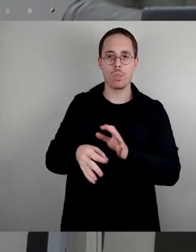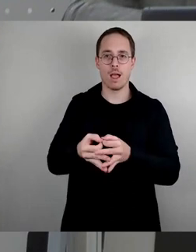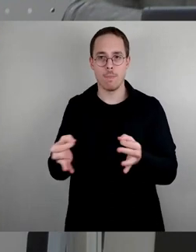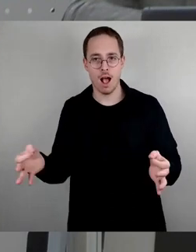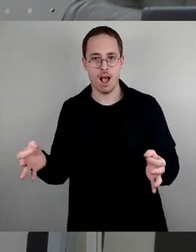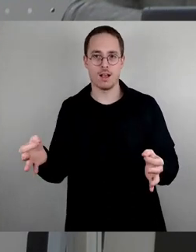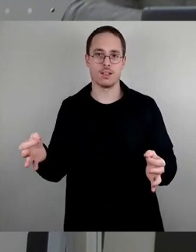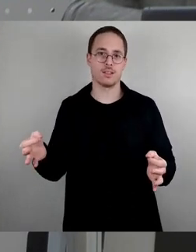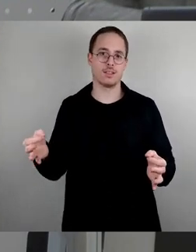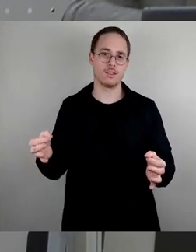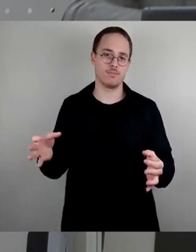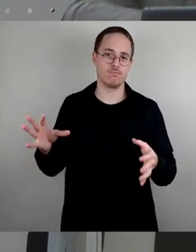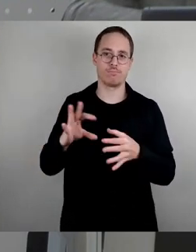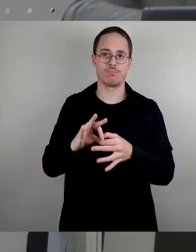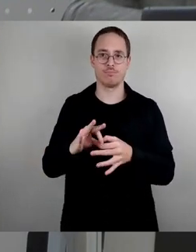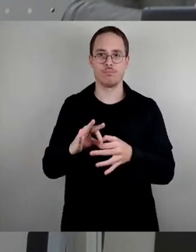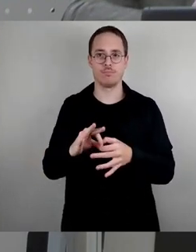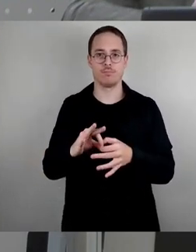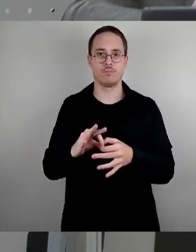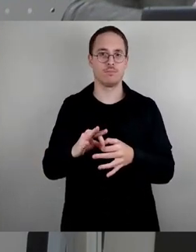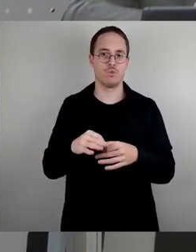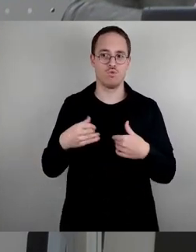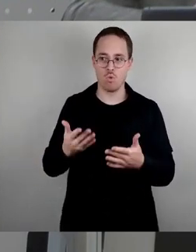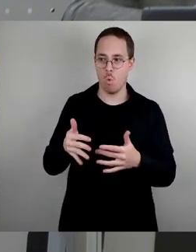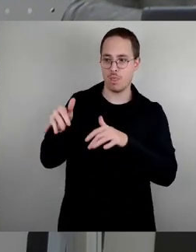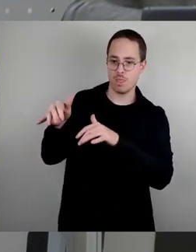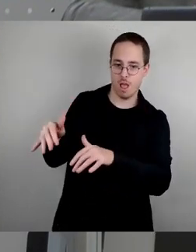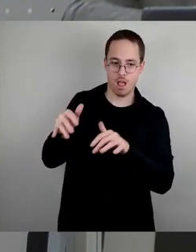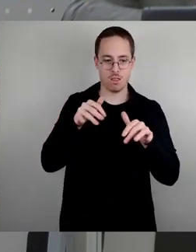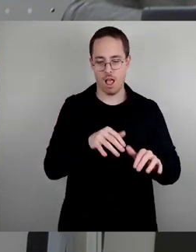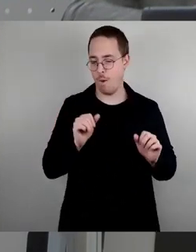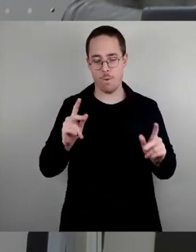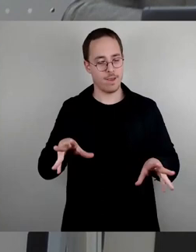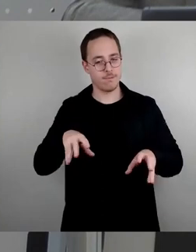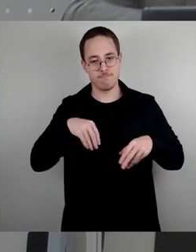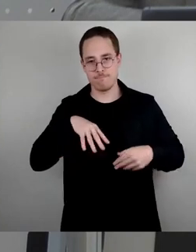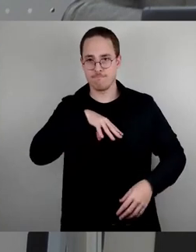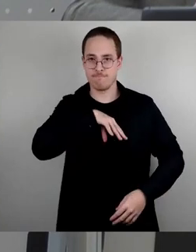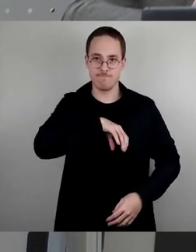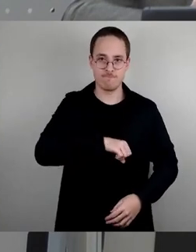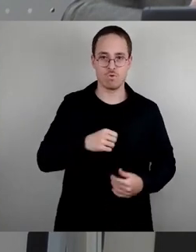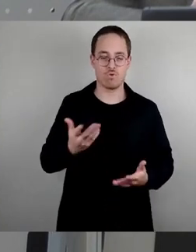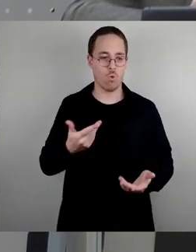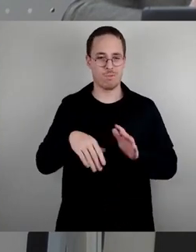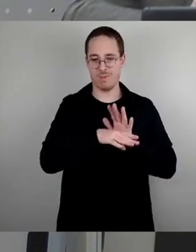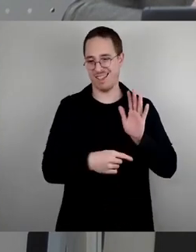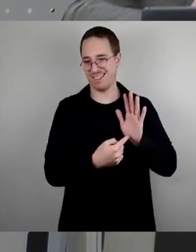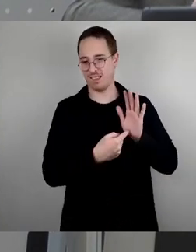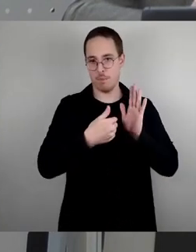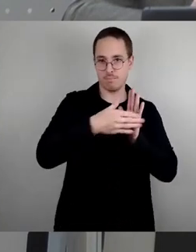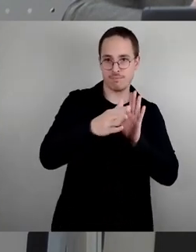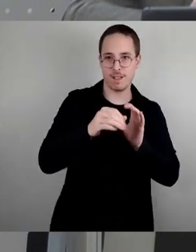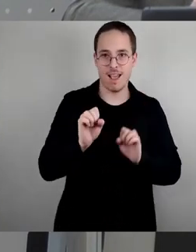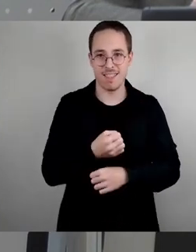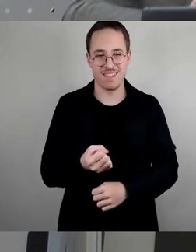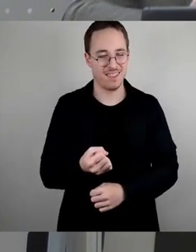mit den Dingen, die dort vorhanden sind, abfinden müssen. Also kommen Sie mir nie mit Regeln, die nie abweisbar sind. Sorry, aber nie in diesem